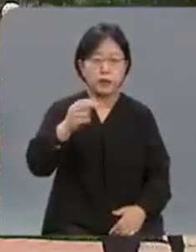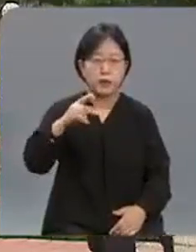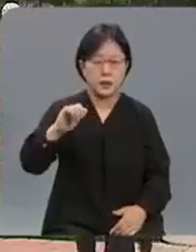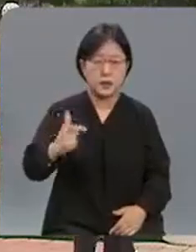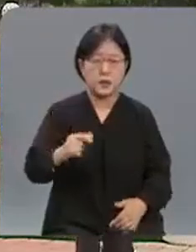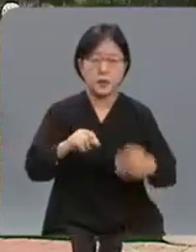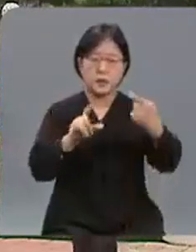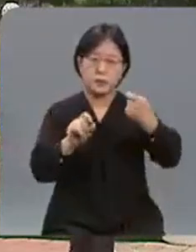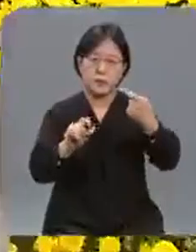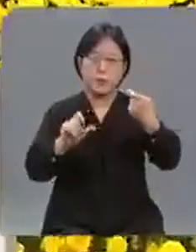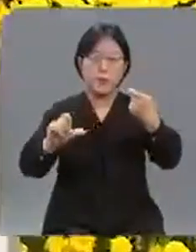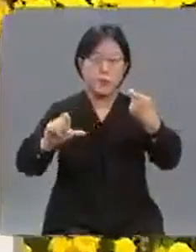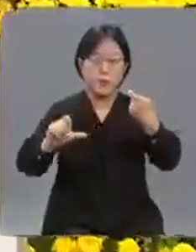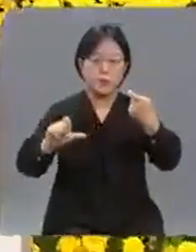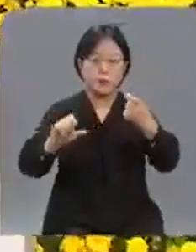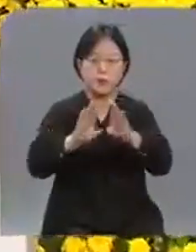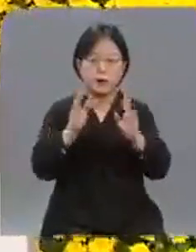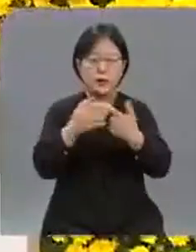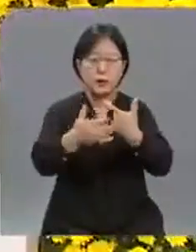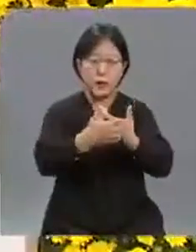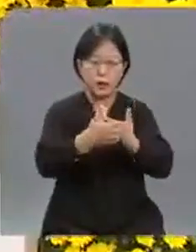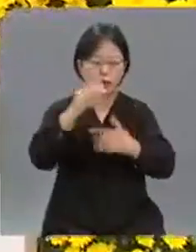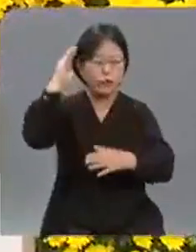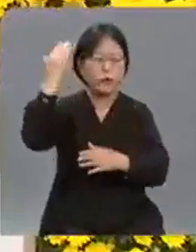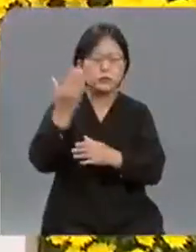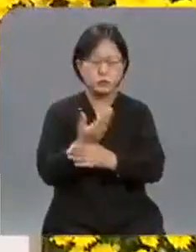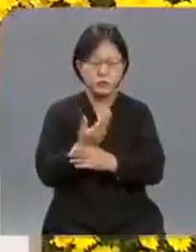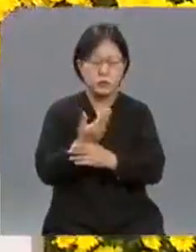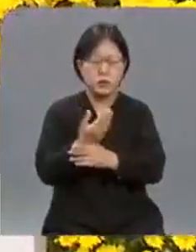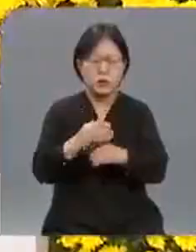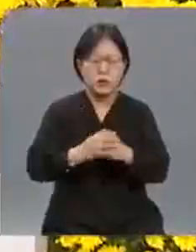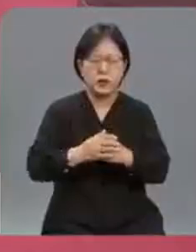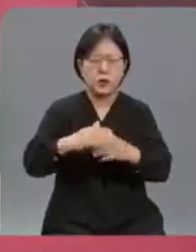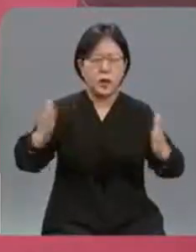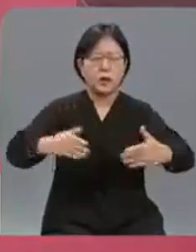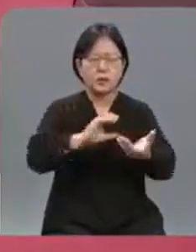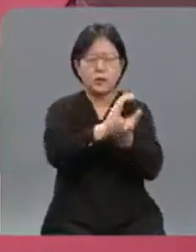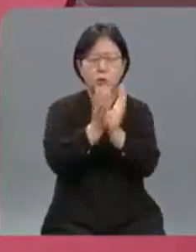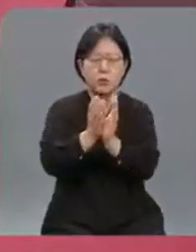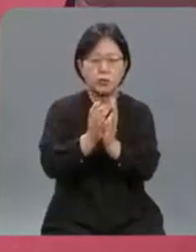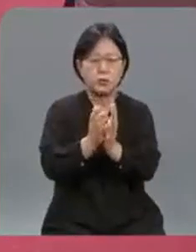다음 달 5일까지 열리고 나주와 화순에서도 가을꽃을 주제로 한